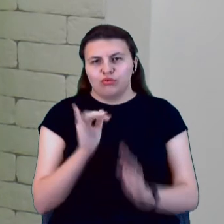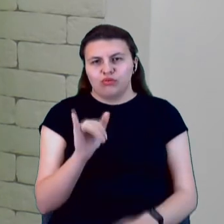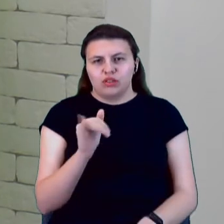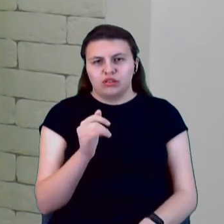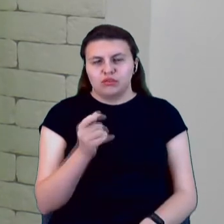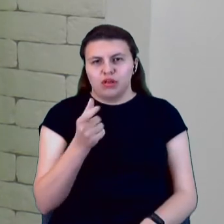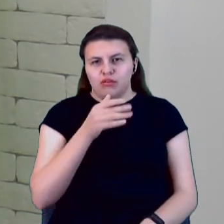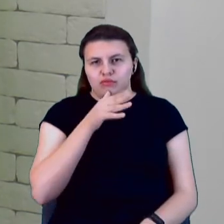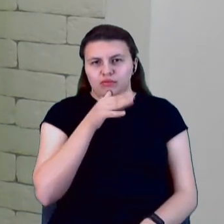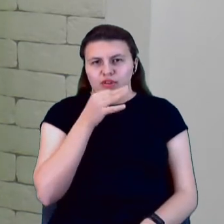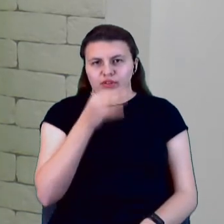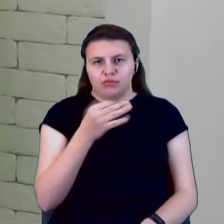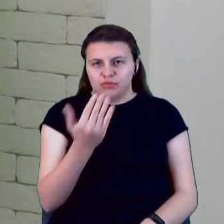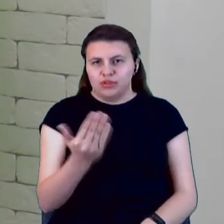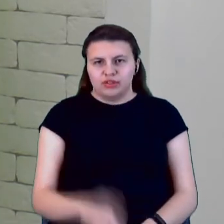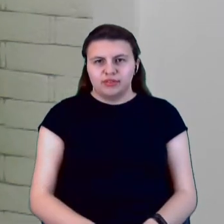пішов.